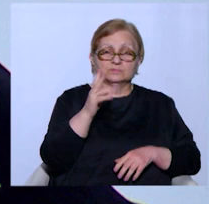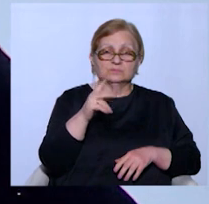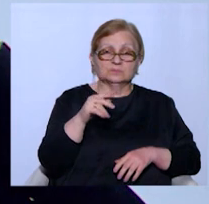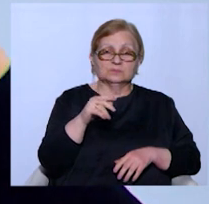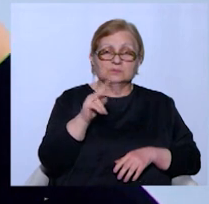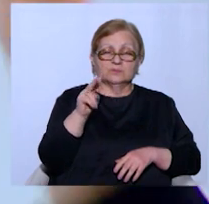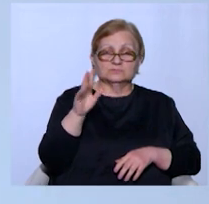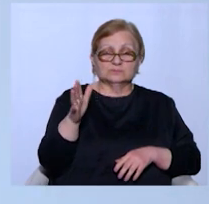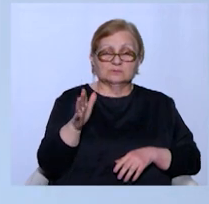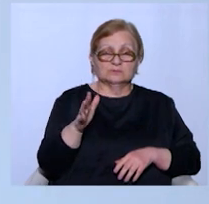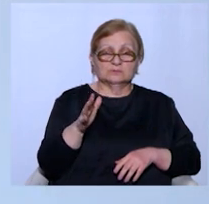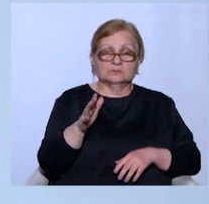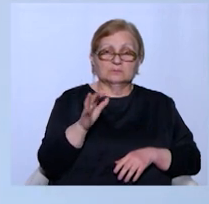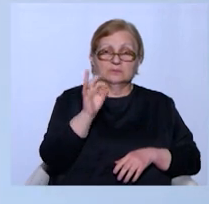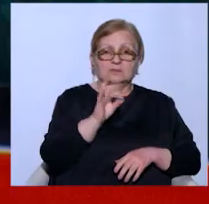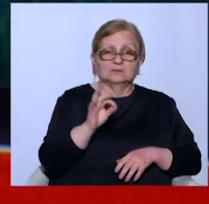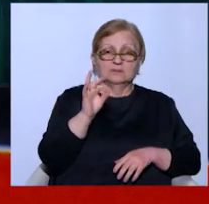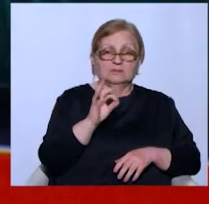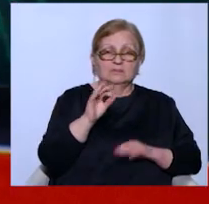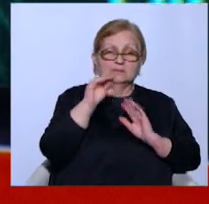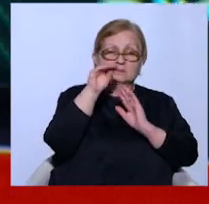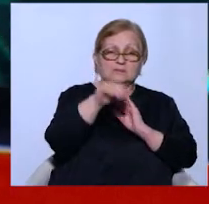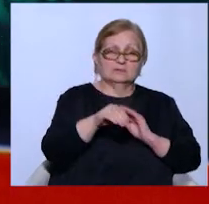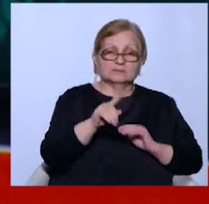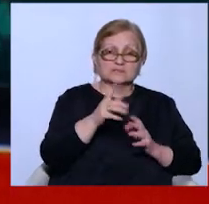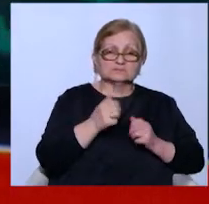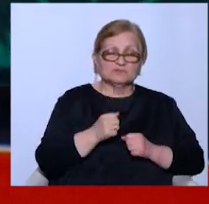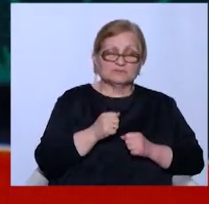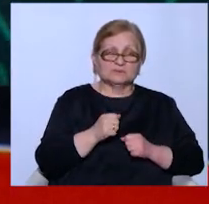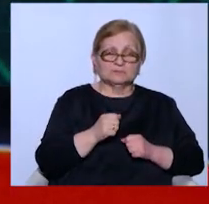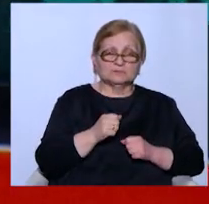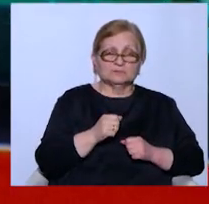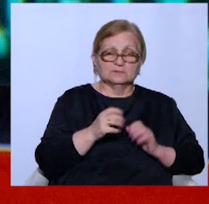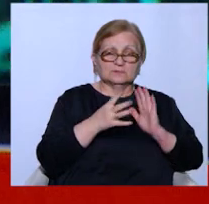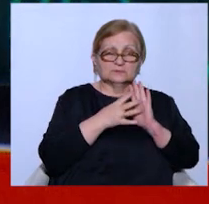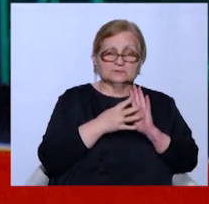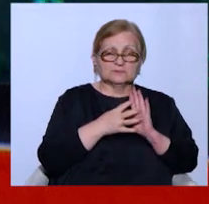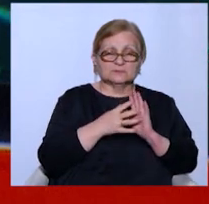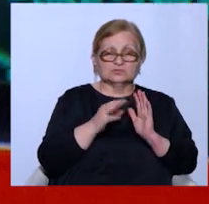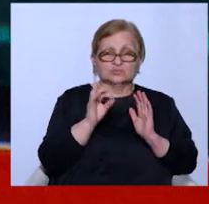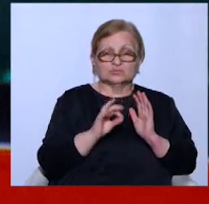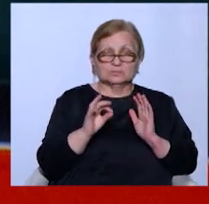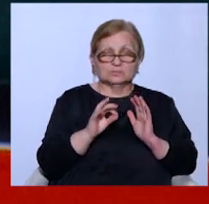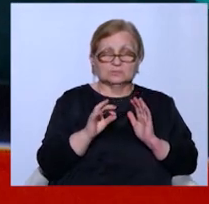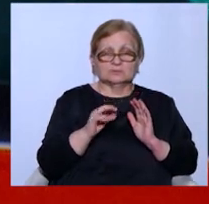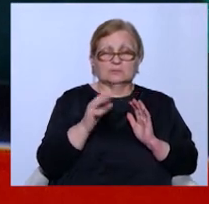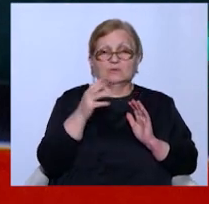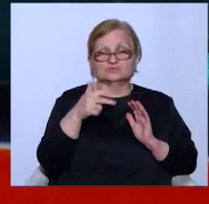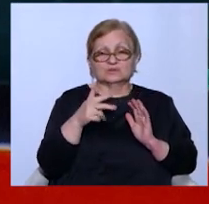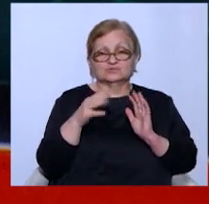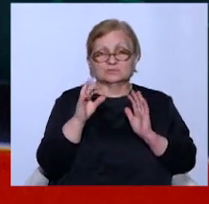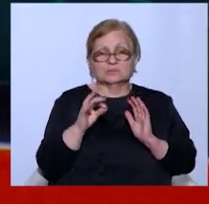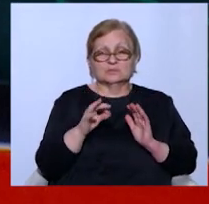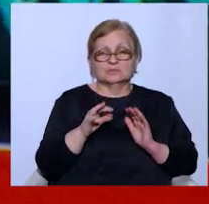ანუ 25. მოდი 0 ჩავსოთ აი ამ გამოსახულებაში და რას მივიღებთ? 9-ჯერ 0-ს + 30-ჯერ 0